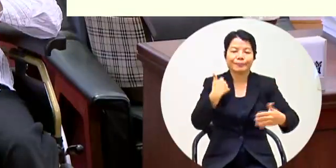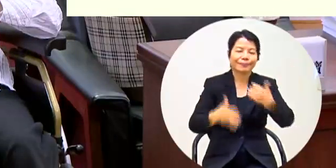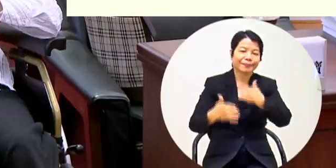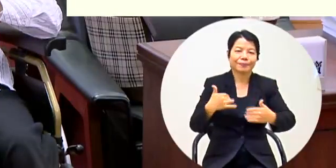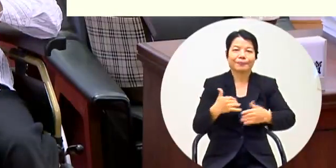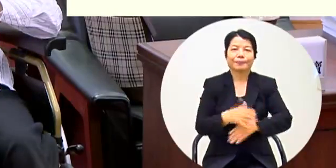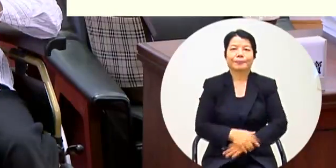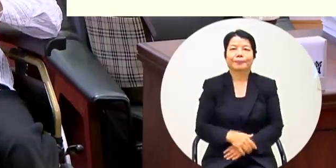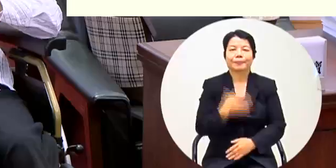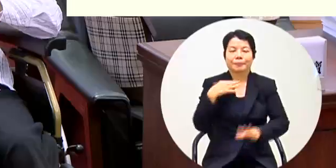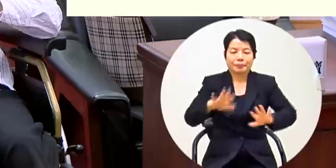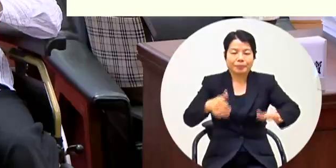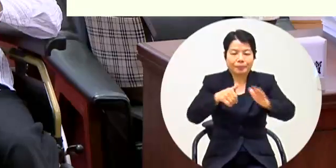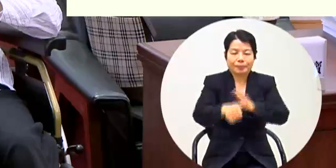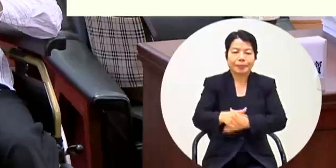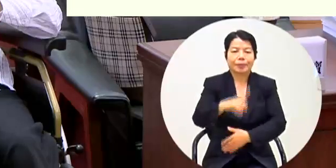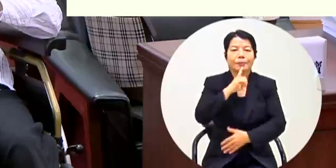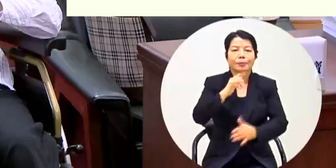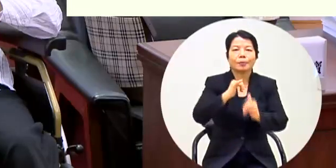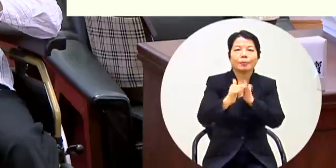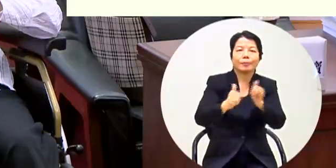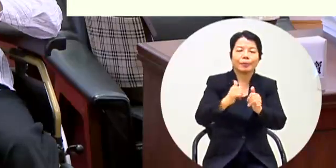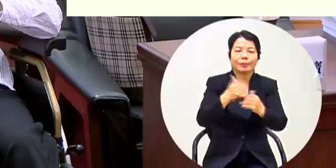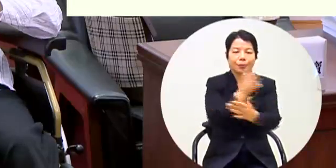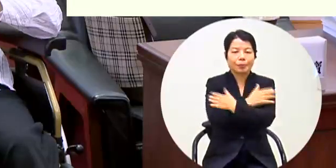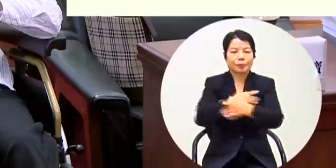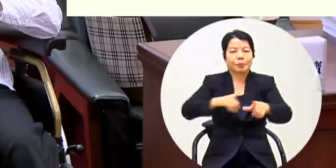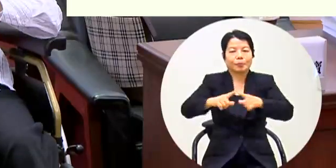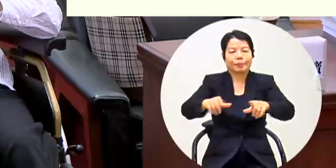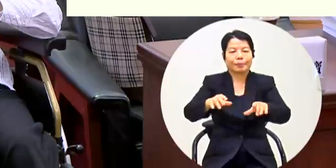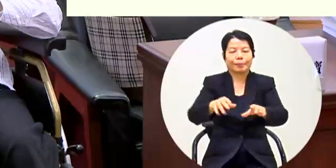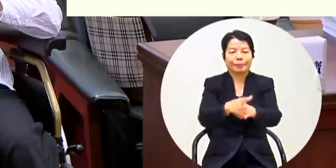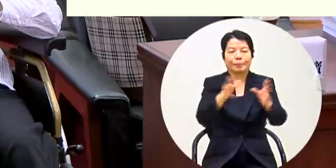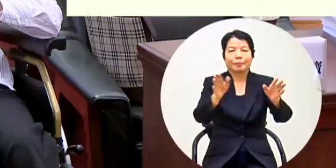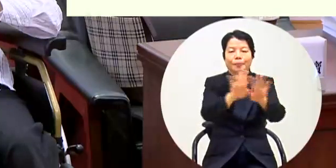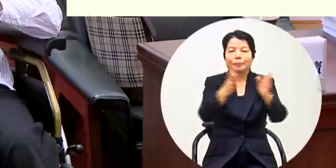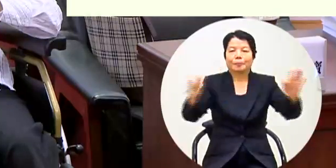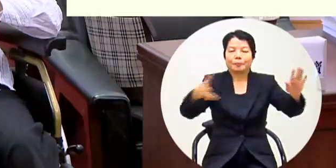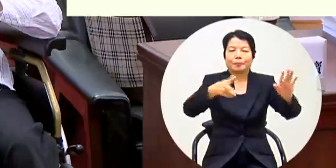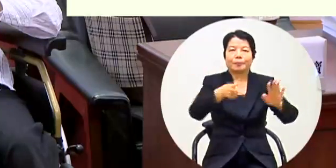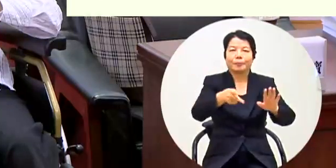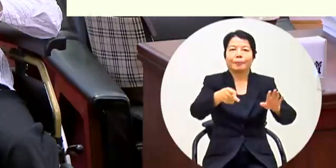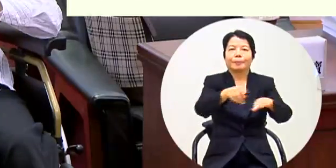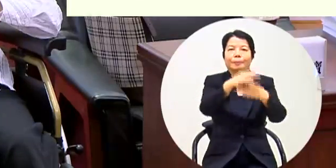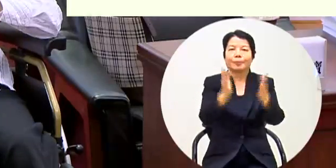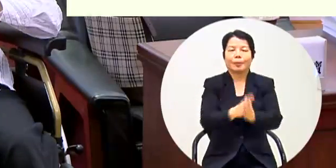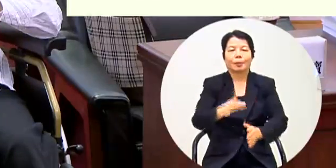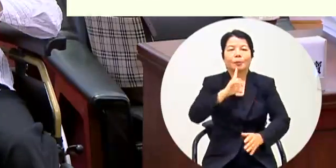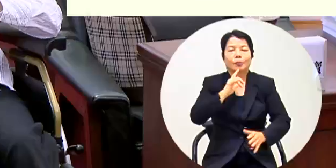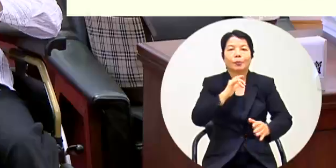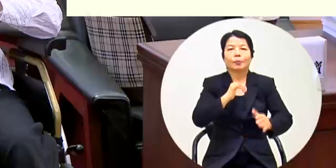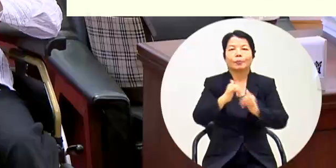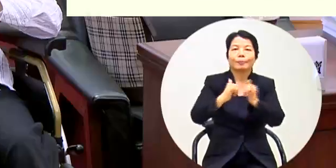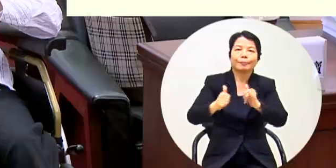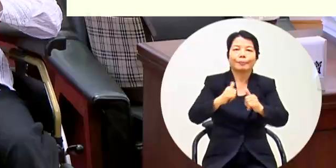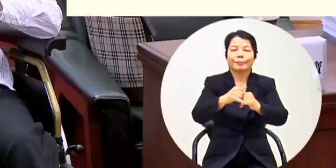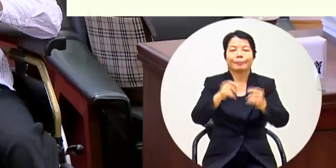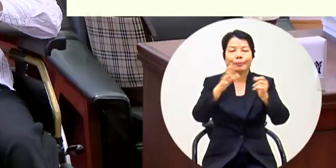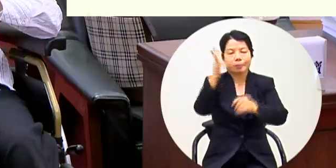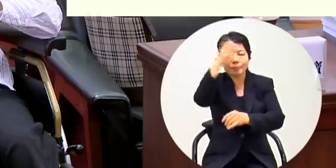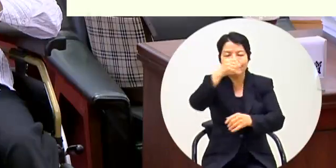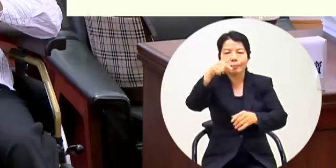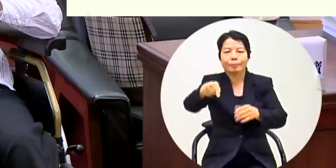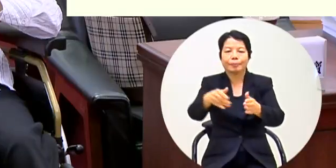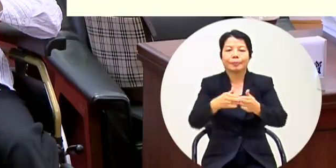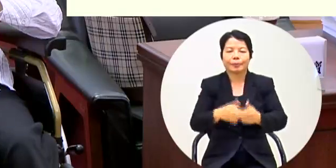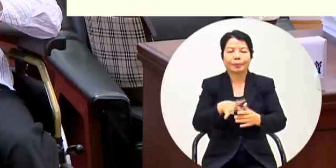儿资源中心开幕。由雅雷慈善会经营管理的富民长青中心里，未来不只是长辈的学习天堂，更充满小朋